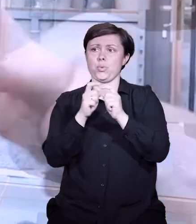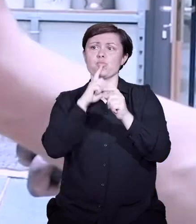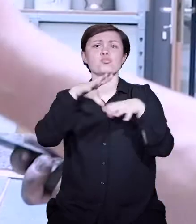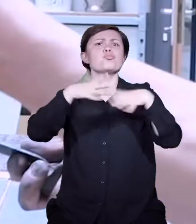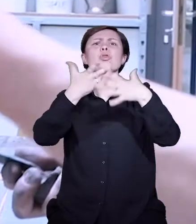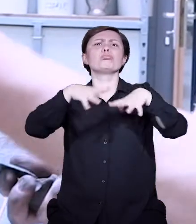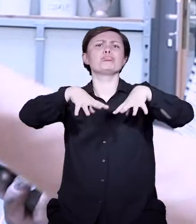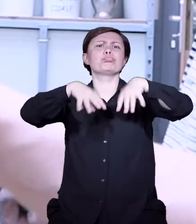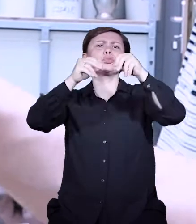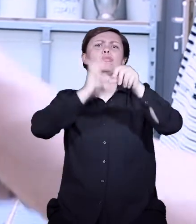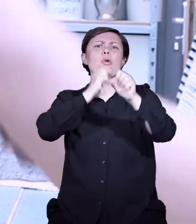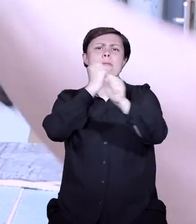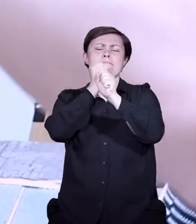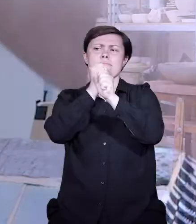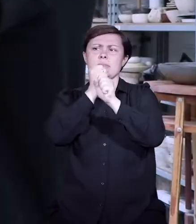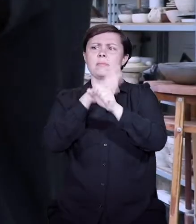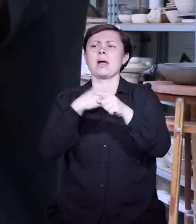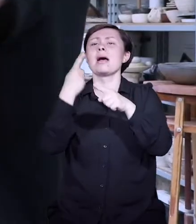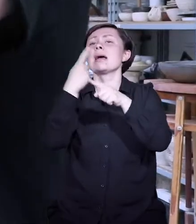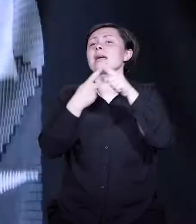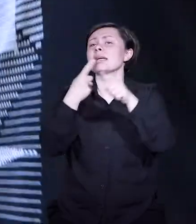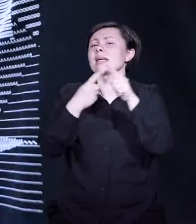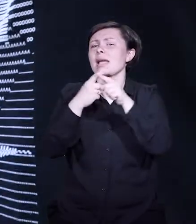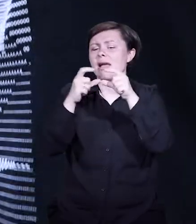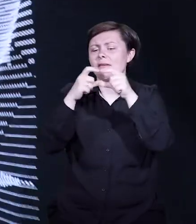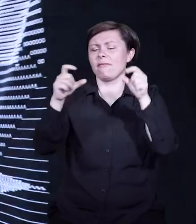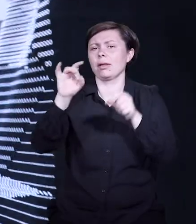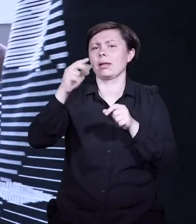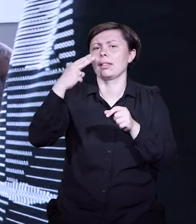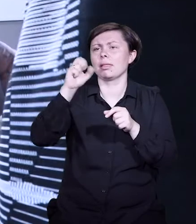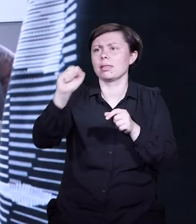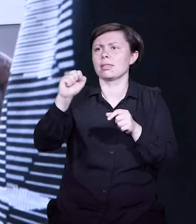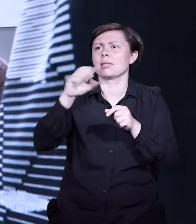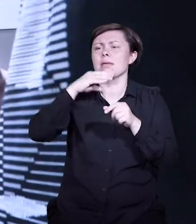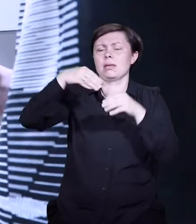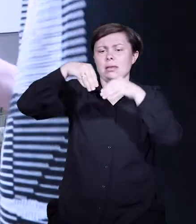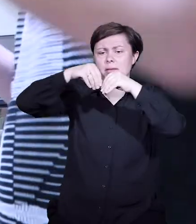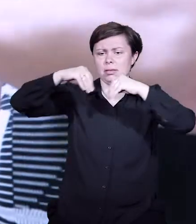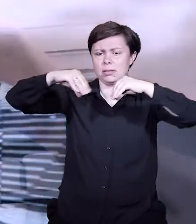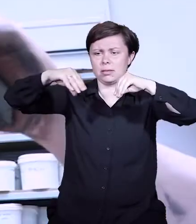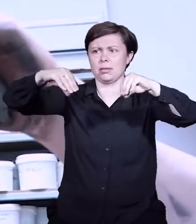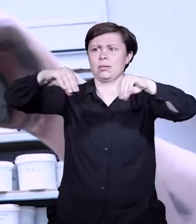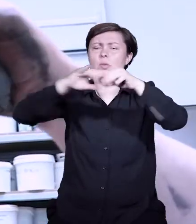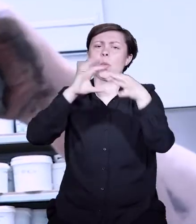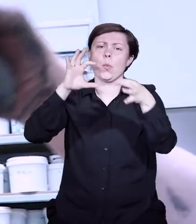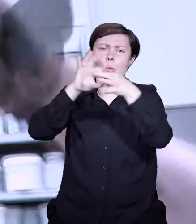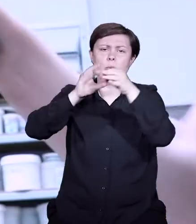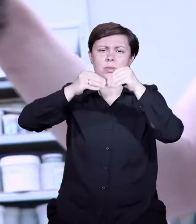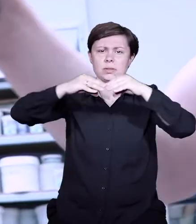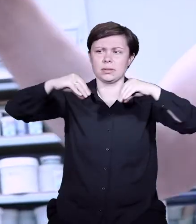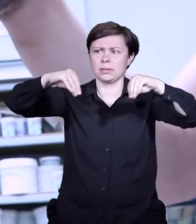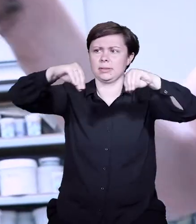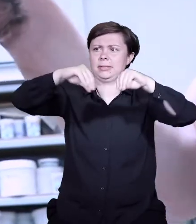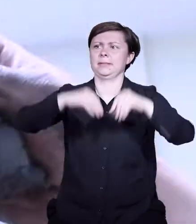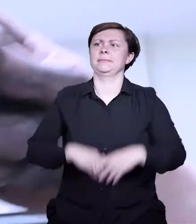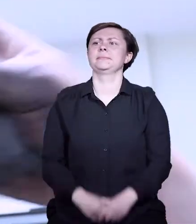pracy. Przygotowuję takie kawałki gliny, wtłaczam powierzchnię, podobnie jak wałki zacieram je. Łączę ze sobą